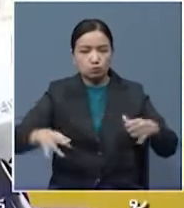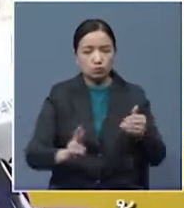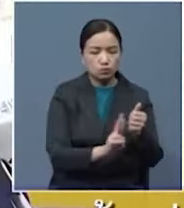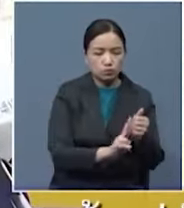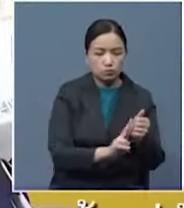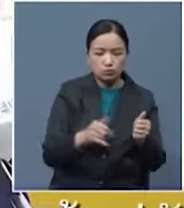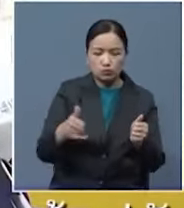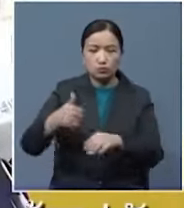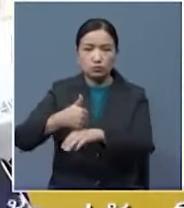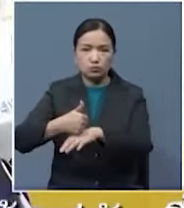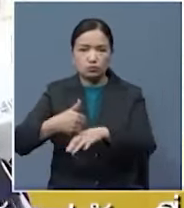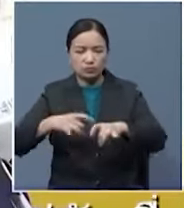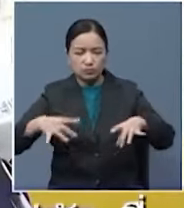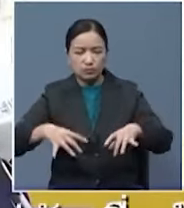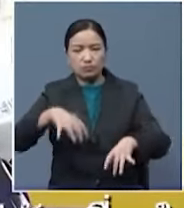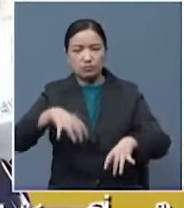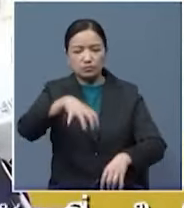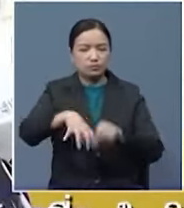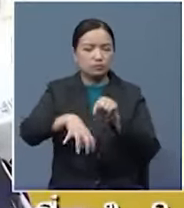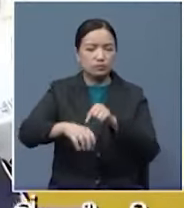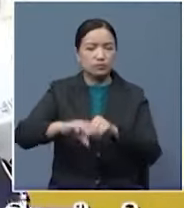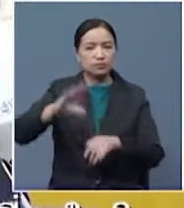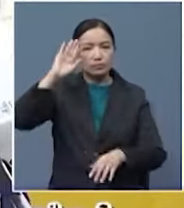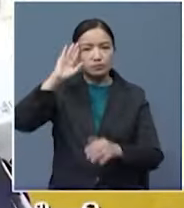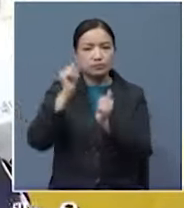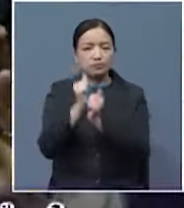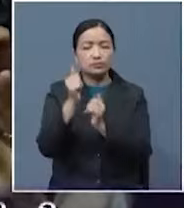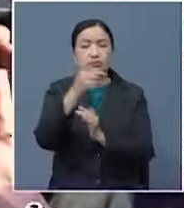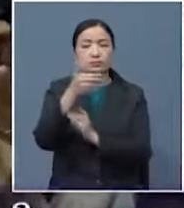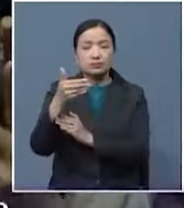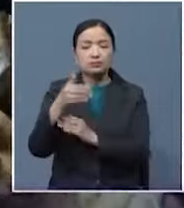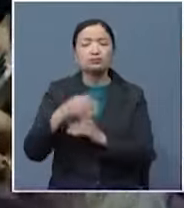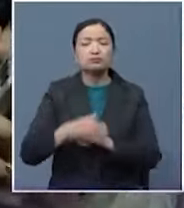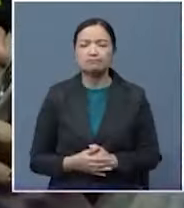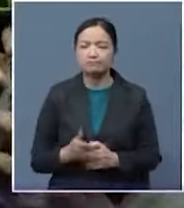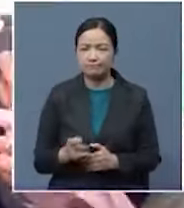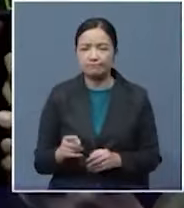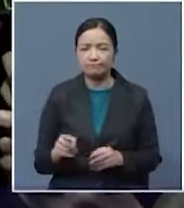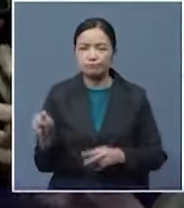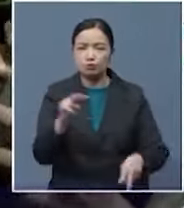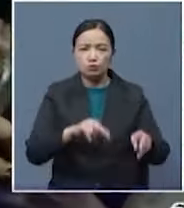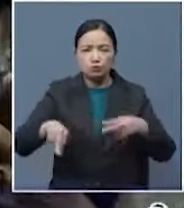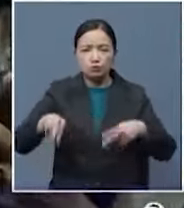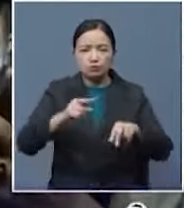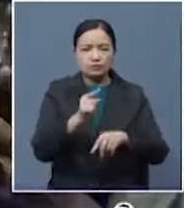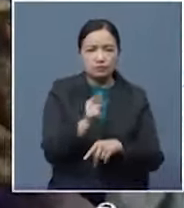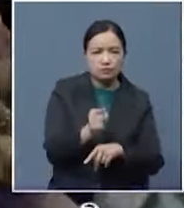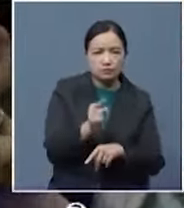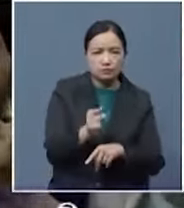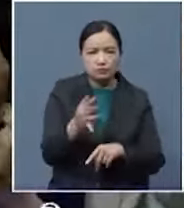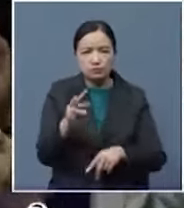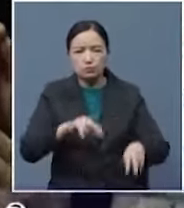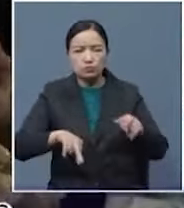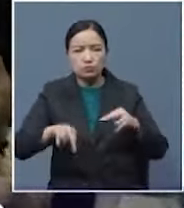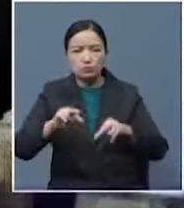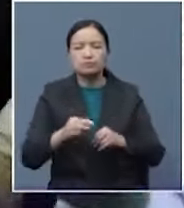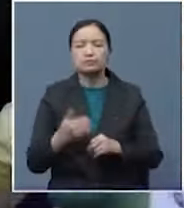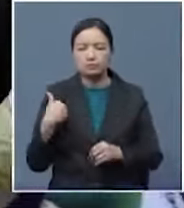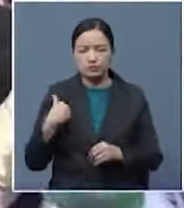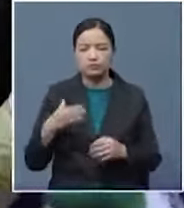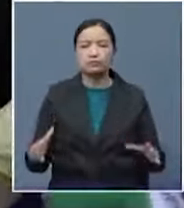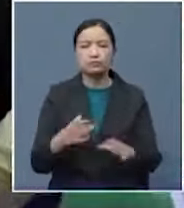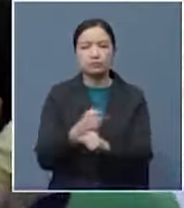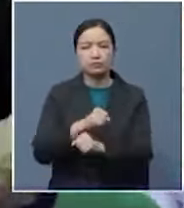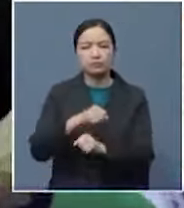ของบุคลากรภายในสำนักงานตำรวจแห่งชาติโดยเข้าใจว่าจะมีผลการตรวจสอบข้อเท็จจริงในเรื่องนี้นะครับแล้วก็รายงานออกมาวัน